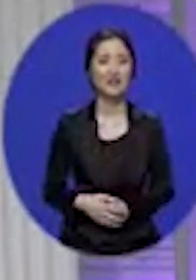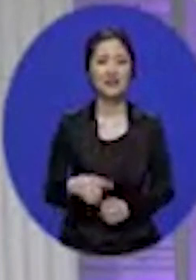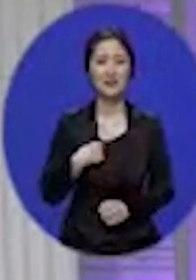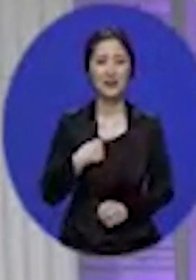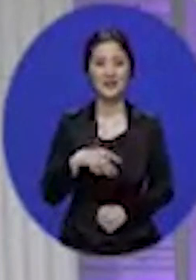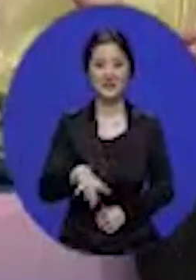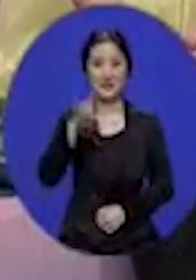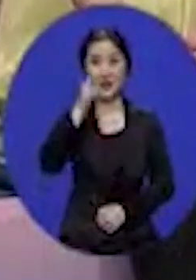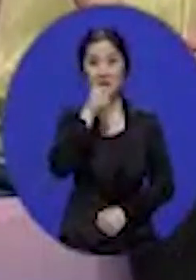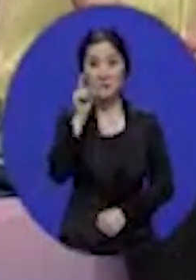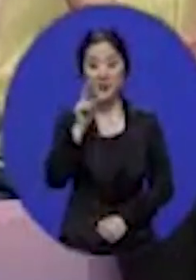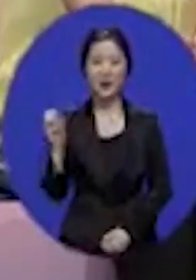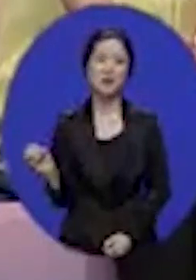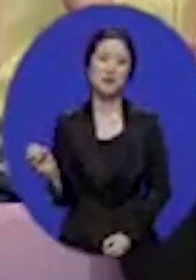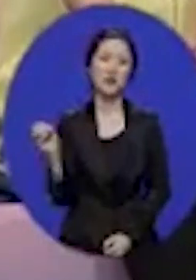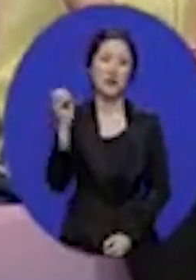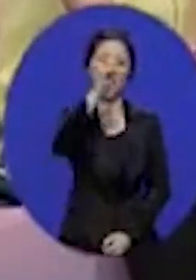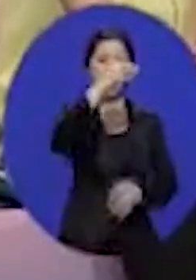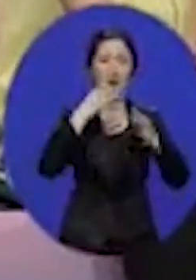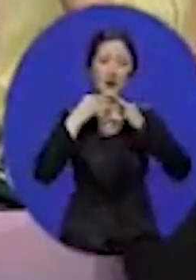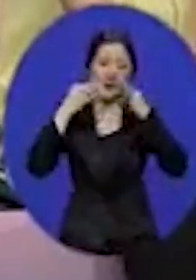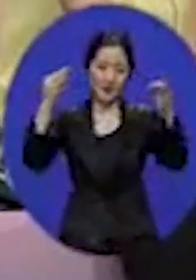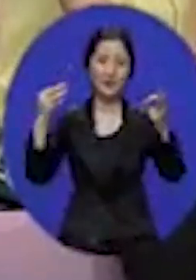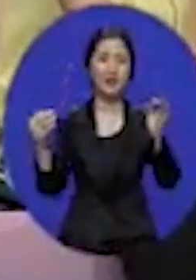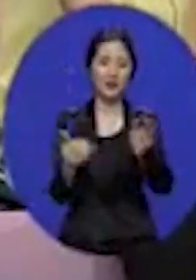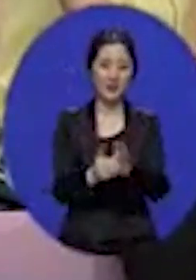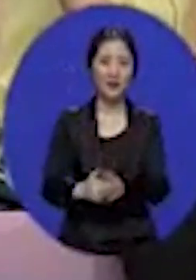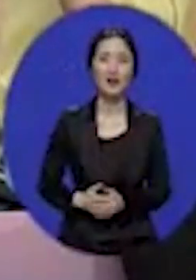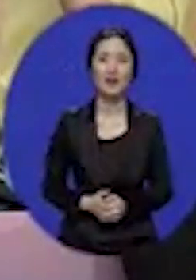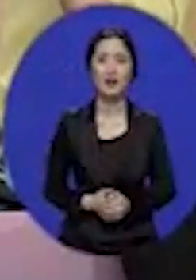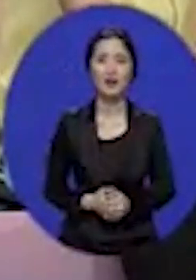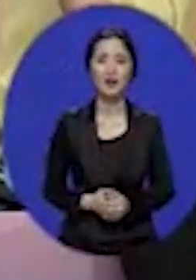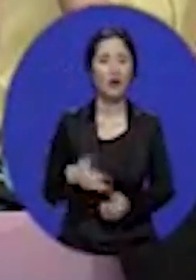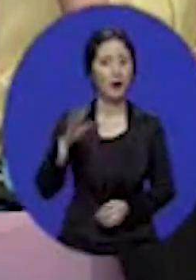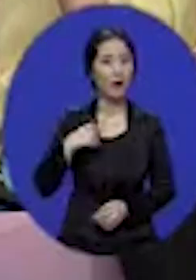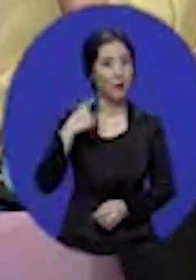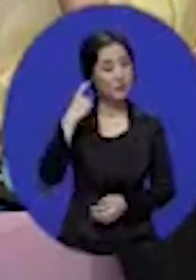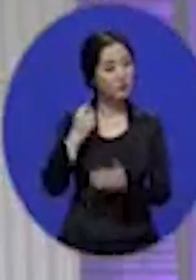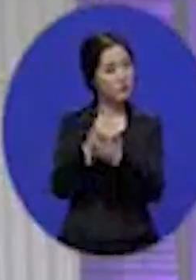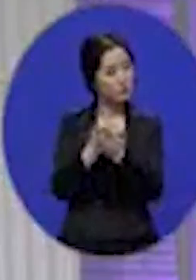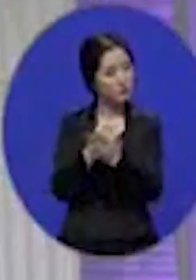이었던 거예요. 근데 이게 우연일 수도 있지만 저는 그렇게 생각하지 않았어요.